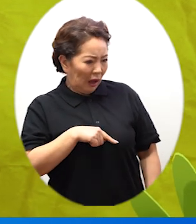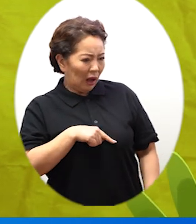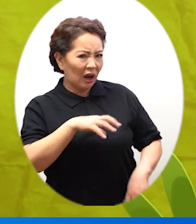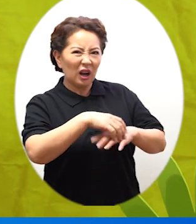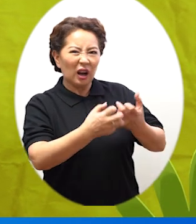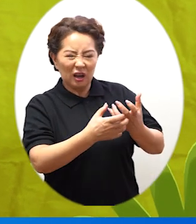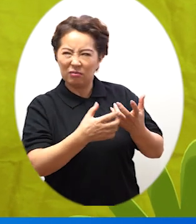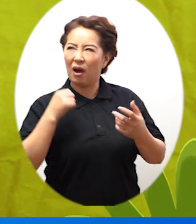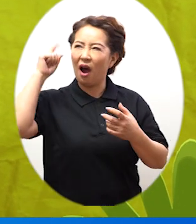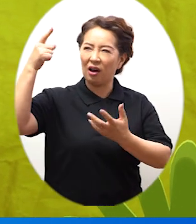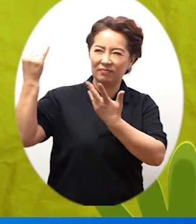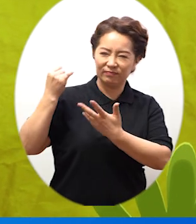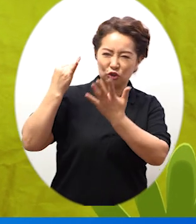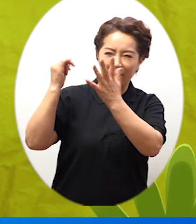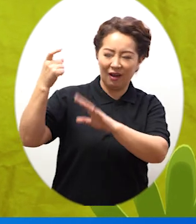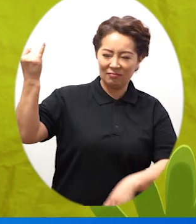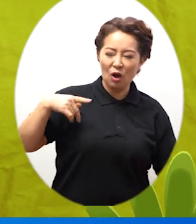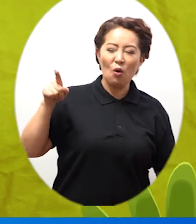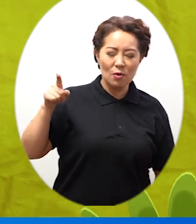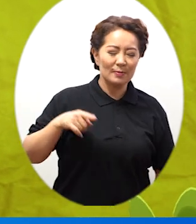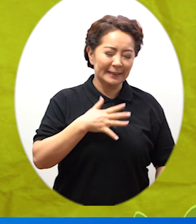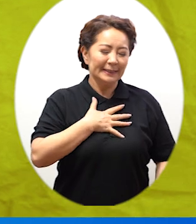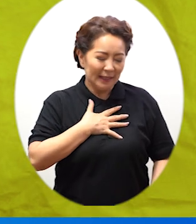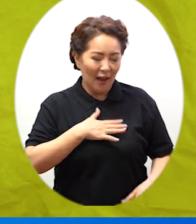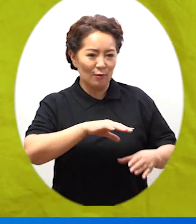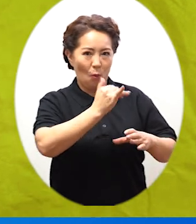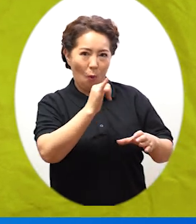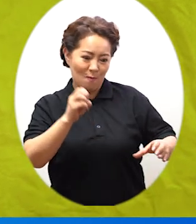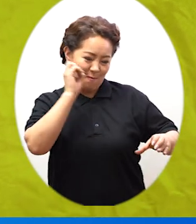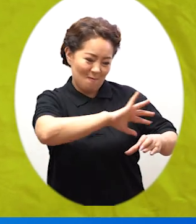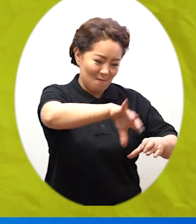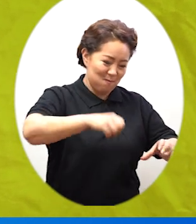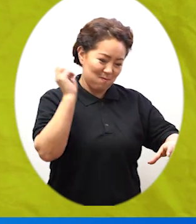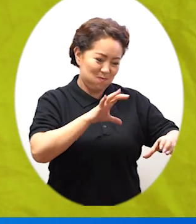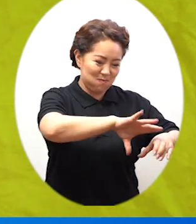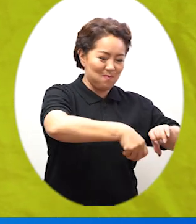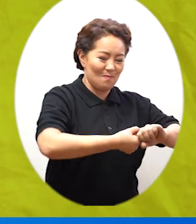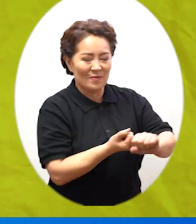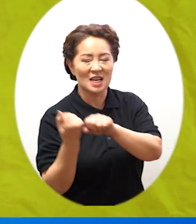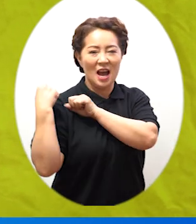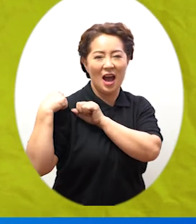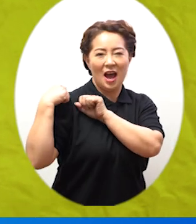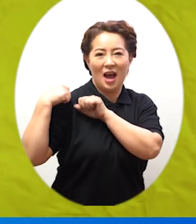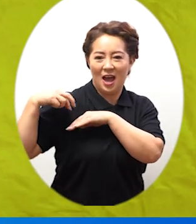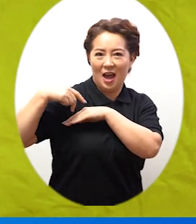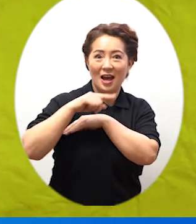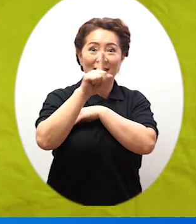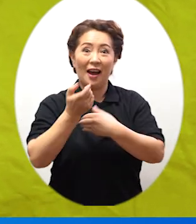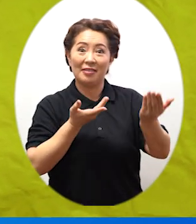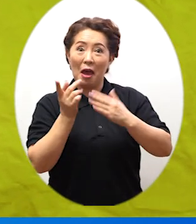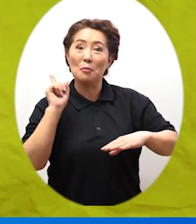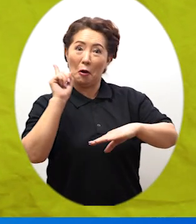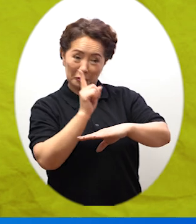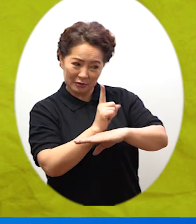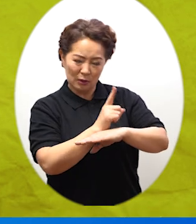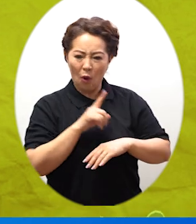хожгор шатаасныг мэдээд шатсан гэрийн үнсийг ууданд хийгээд илжигэн чигт хааны зах дээр явж гин. Улсууд 1 можгорыг үүрч явааг нь юу вэ